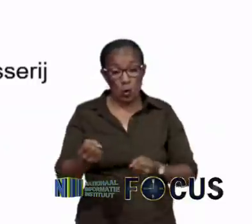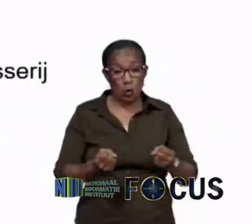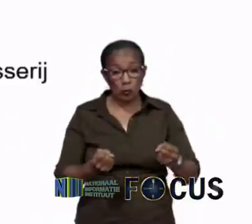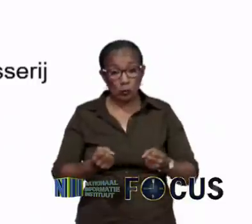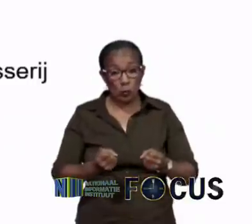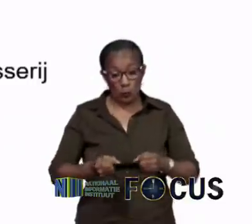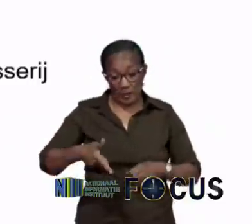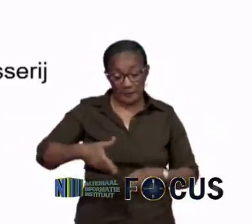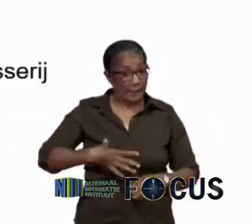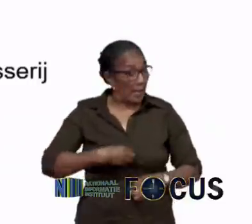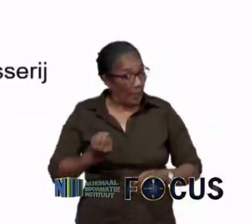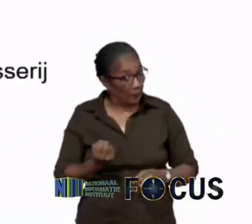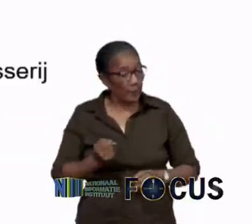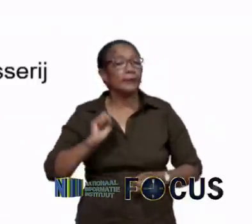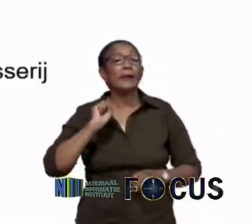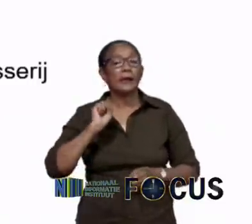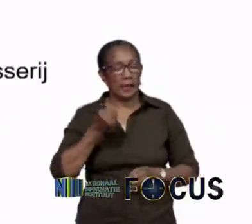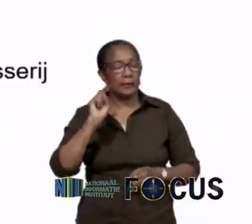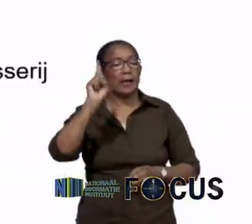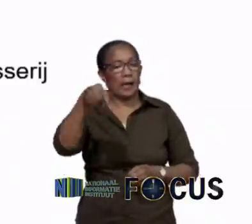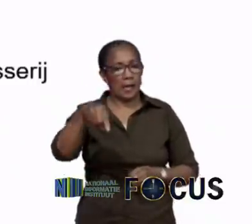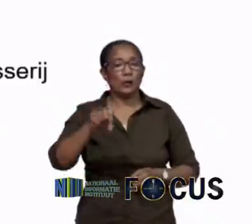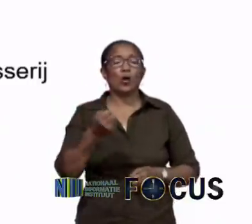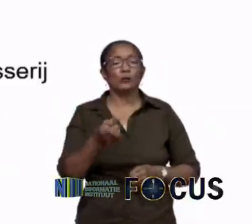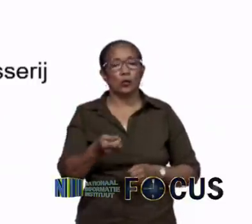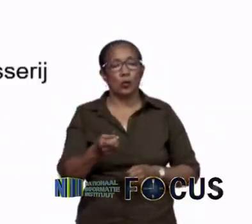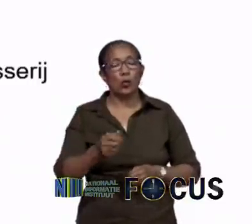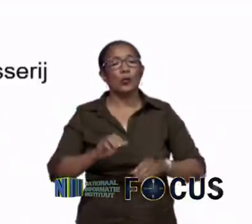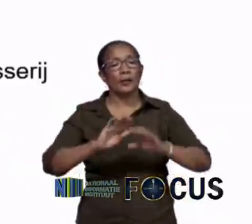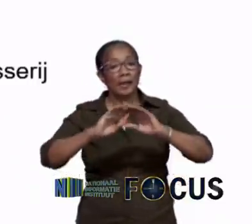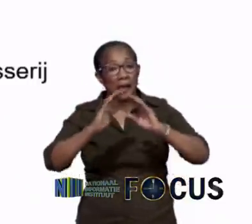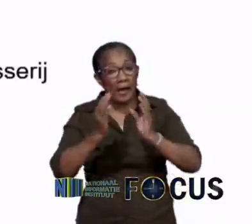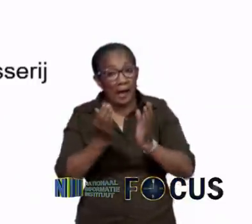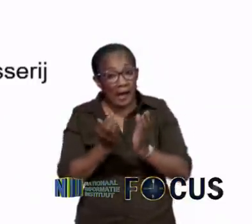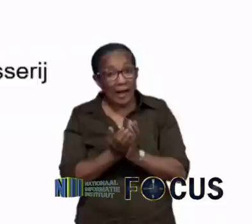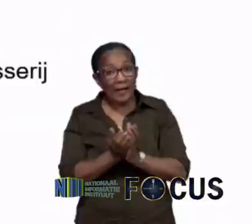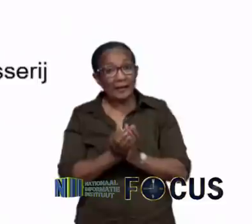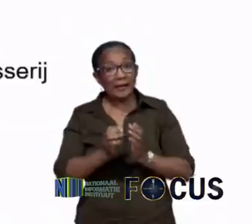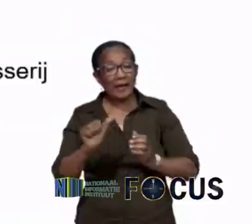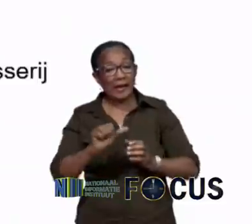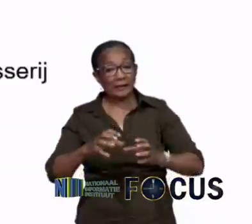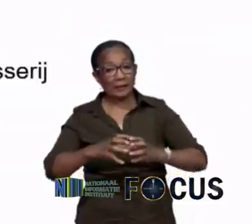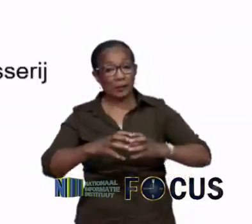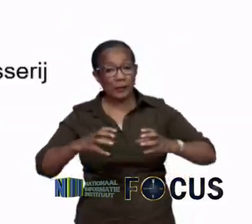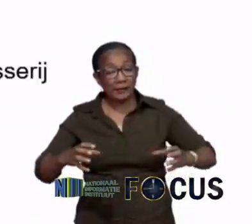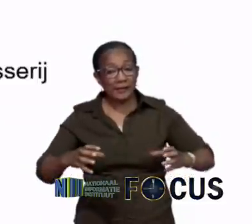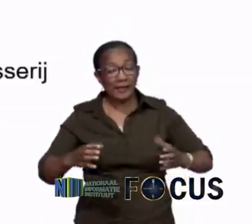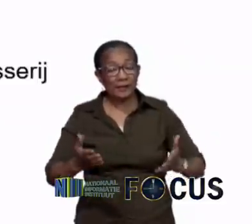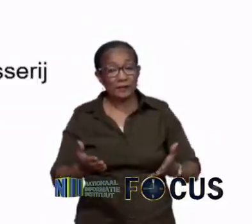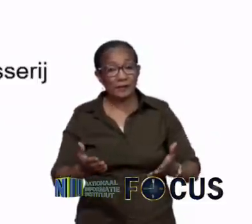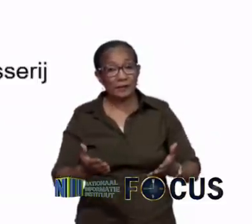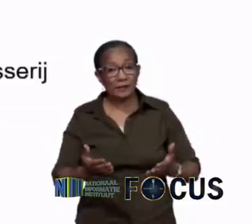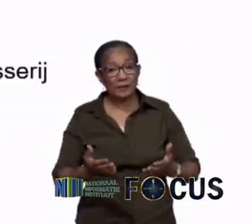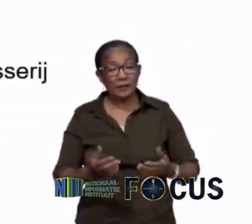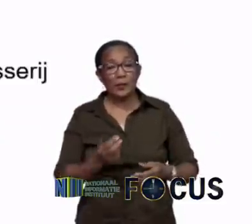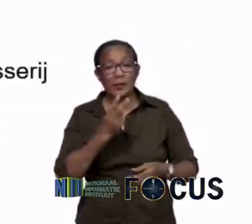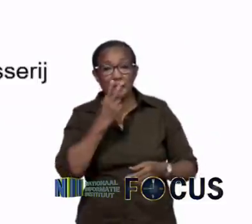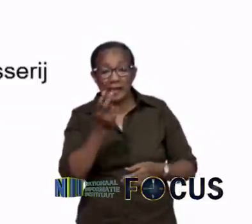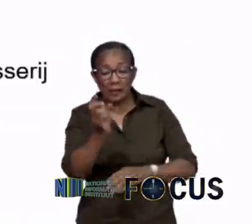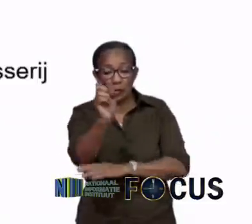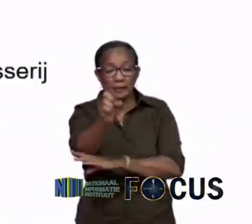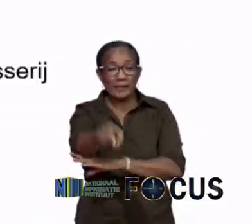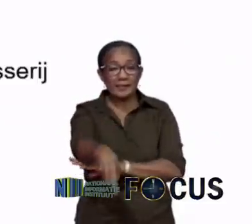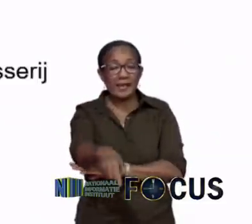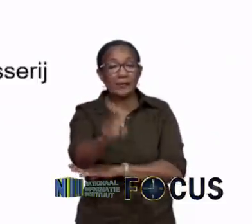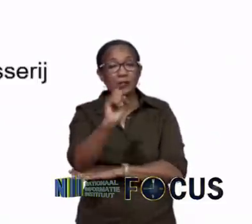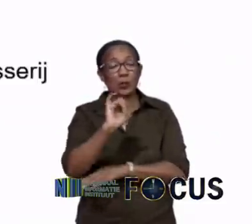benzine. Alle multinational, nanga vitale parastatale bedrijven, we luku